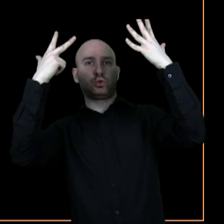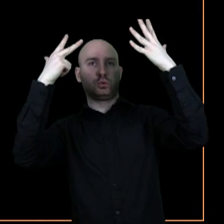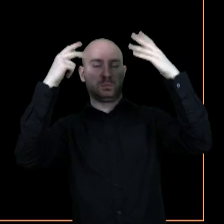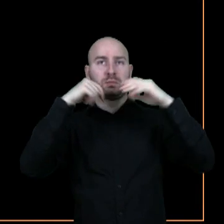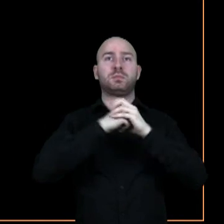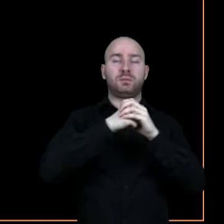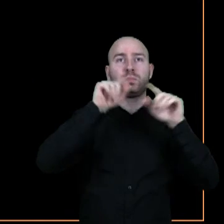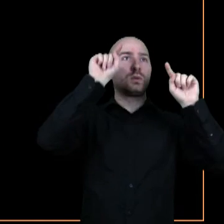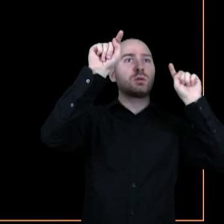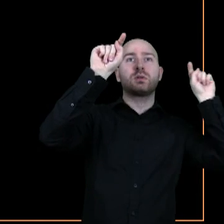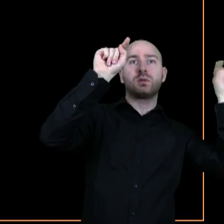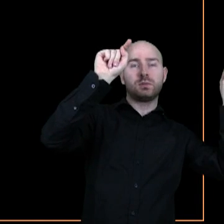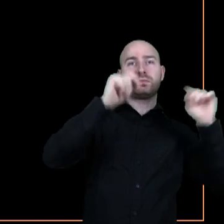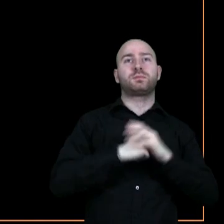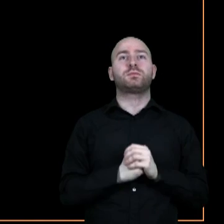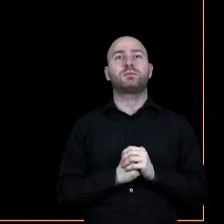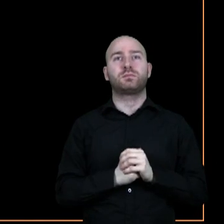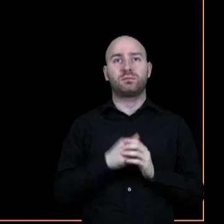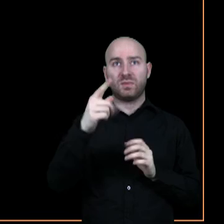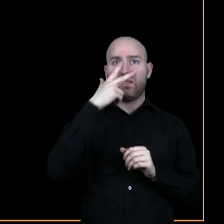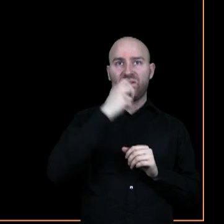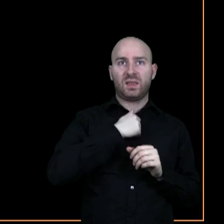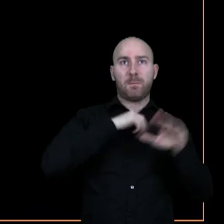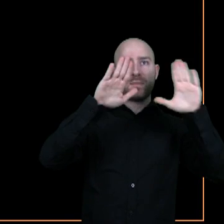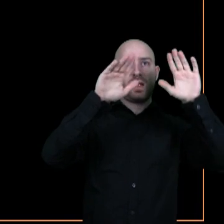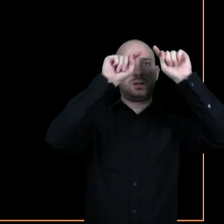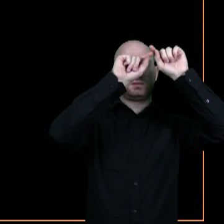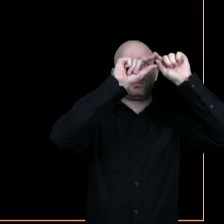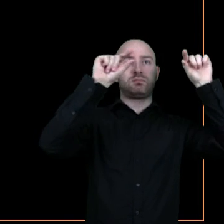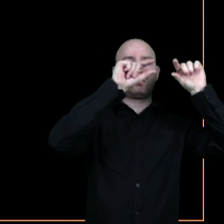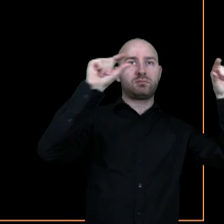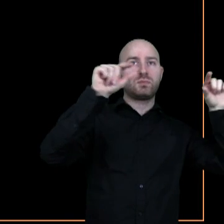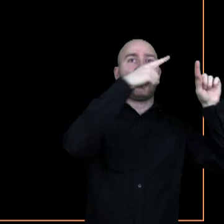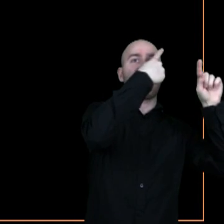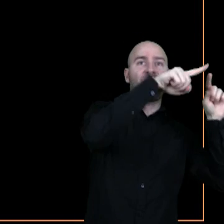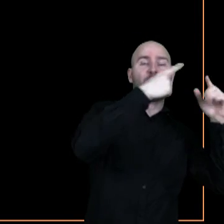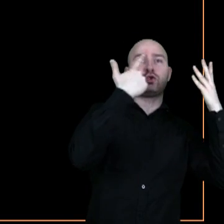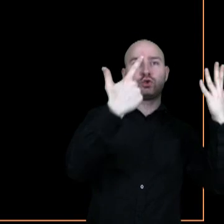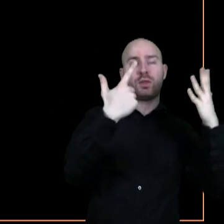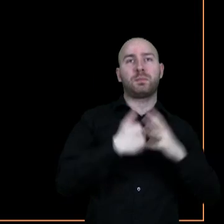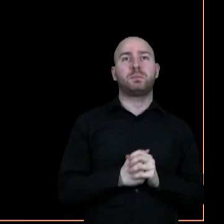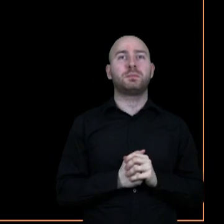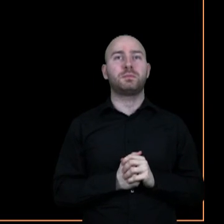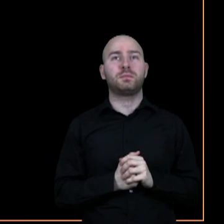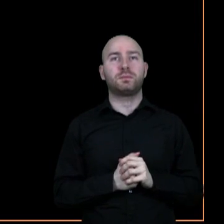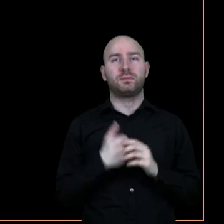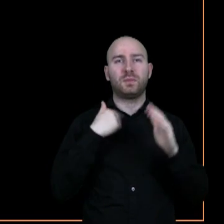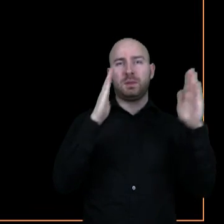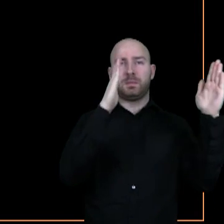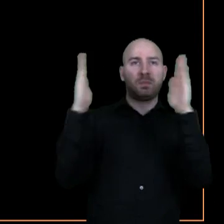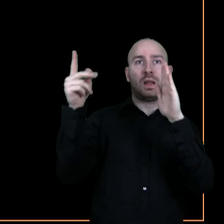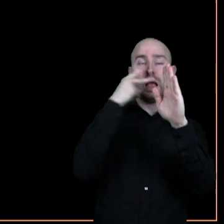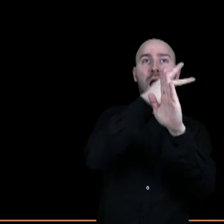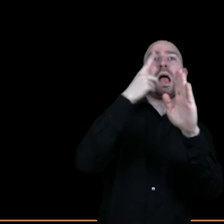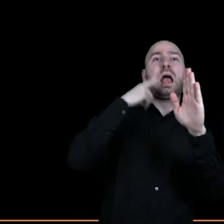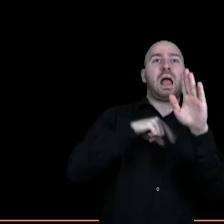aby go uzyskać. Razy liczba znajdująca się w tym polu. Jak widać, jest to pole D7. Przesunę